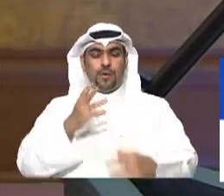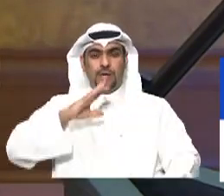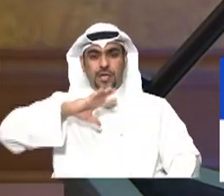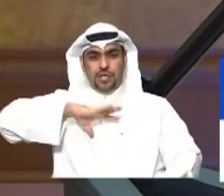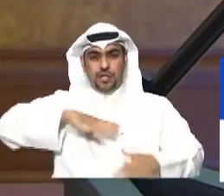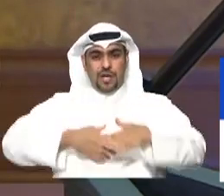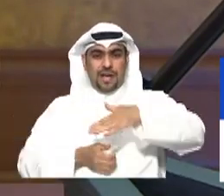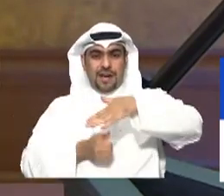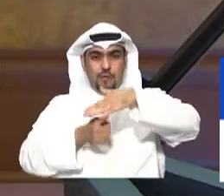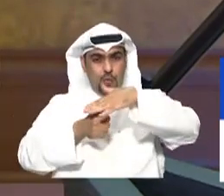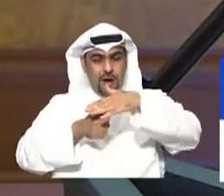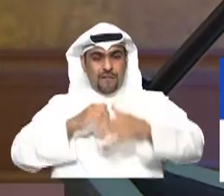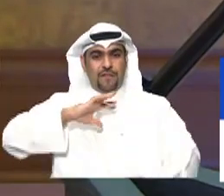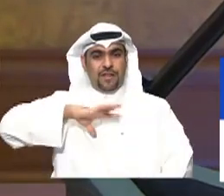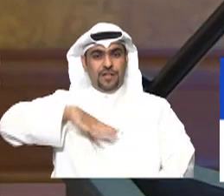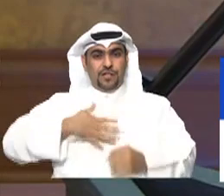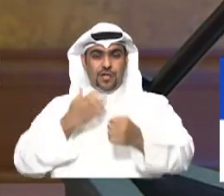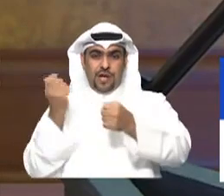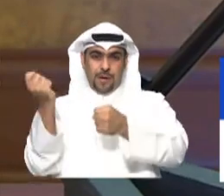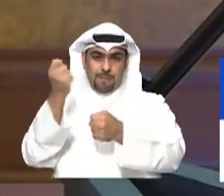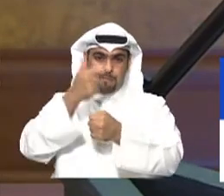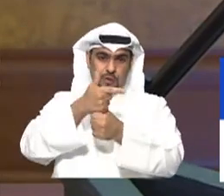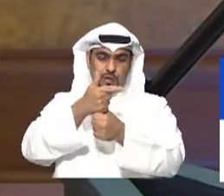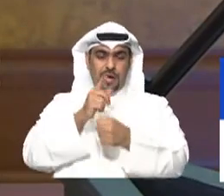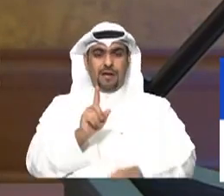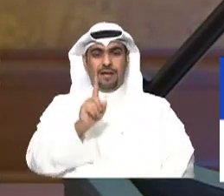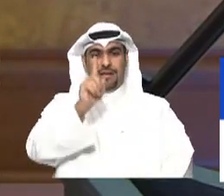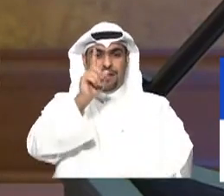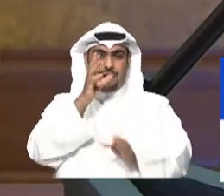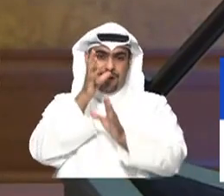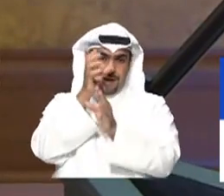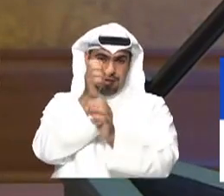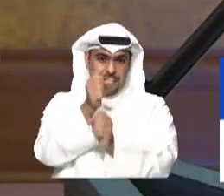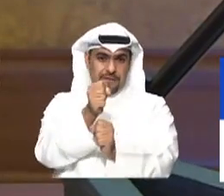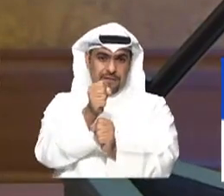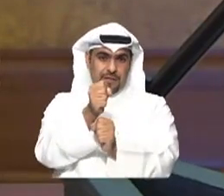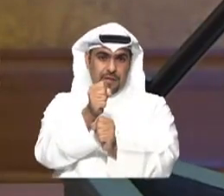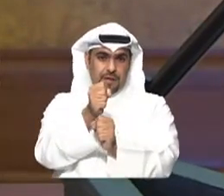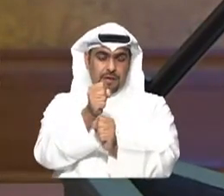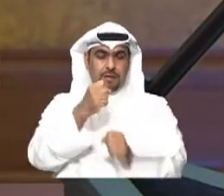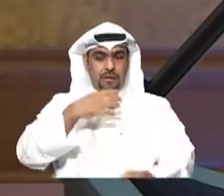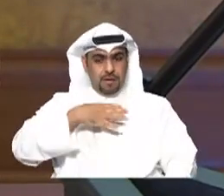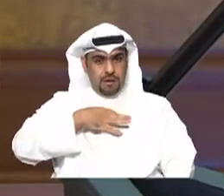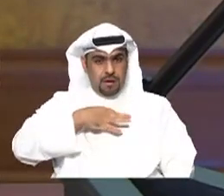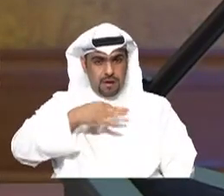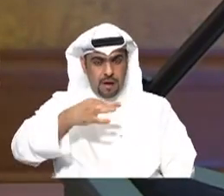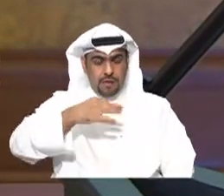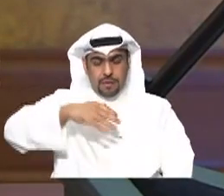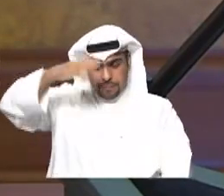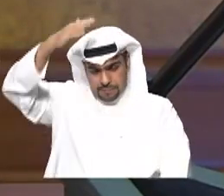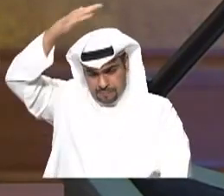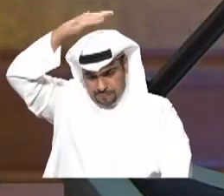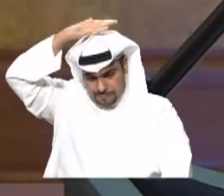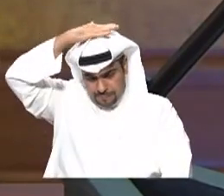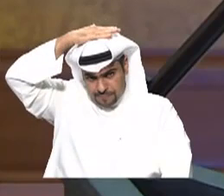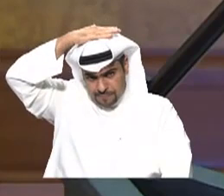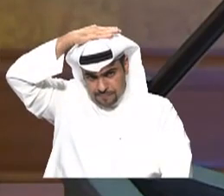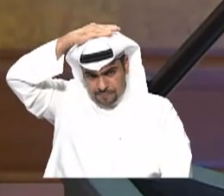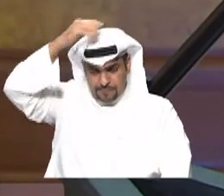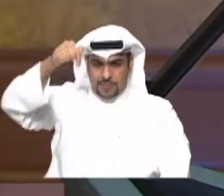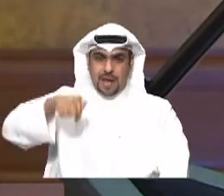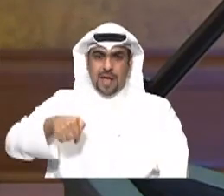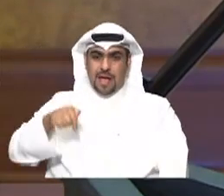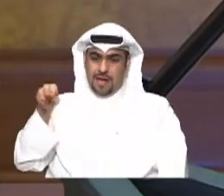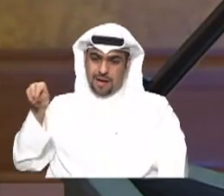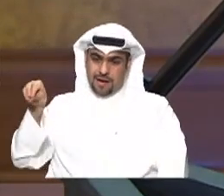السياسيه على الثقه القاليه بتعيني نائبا لرئيس